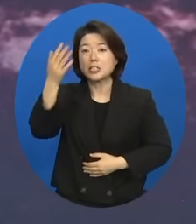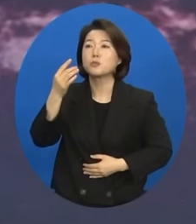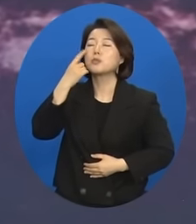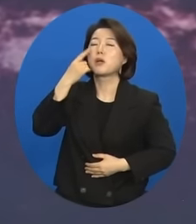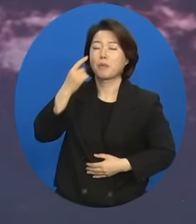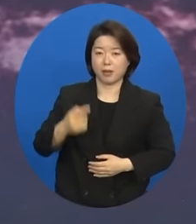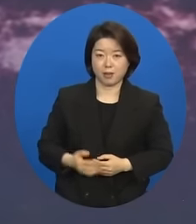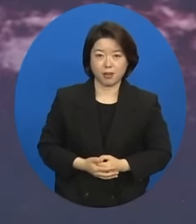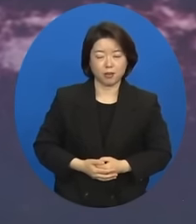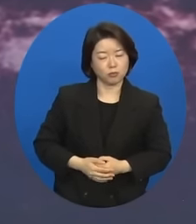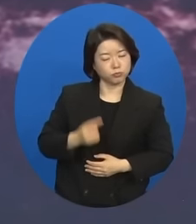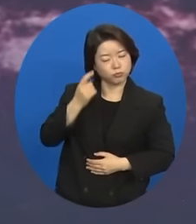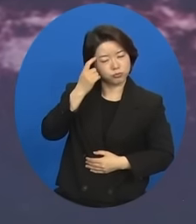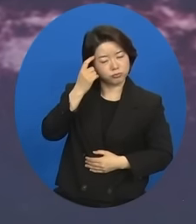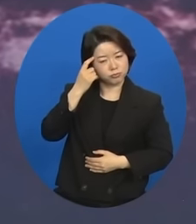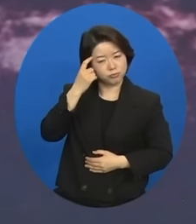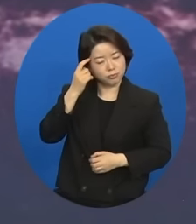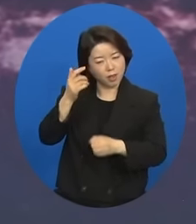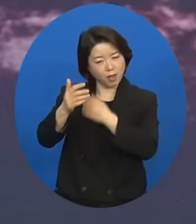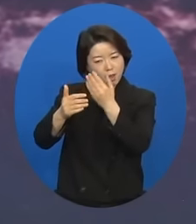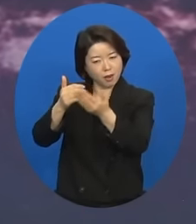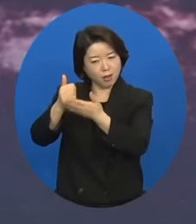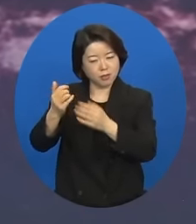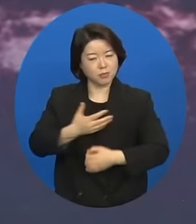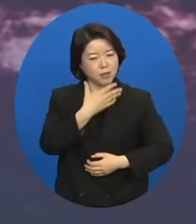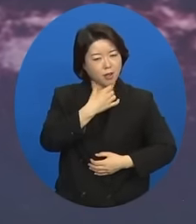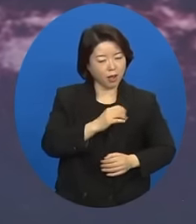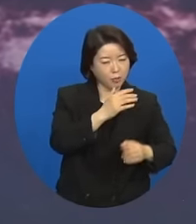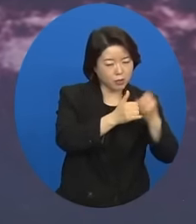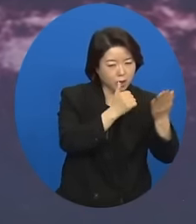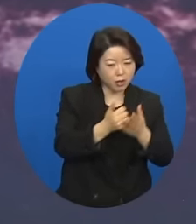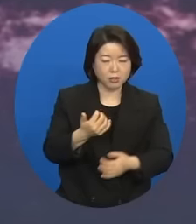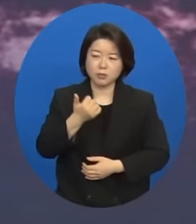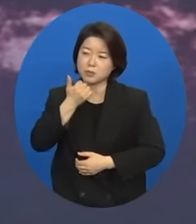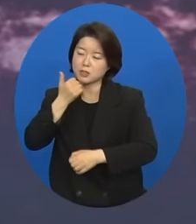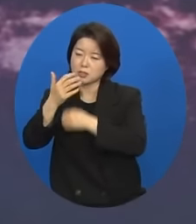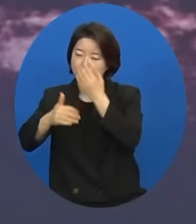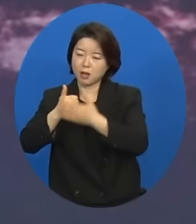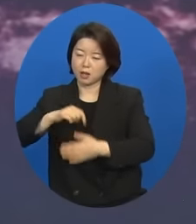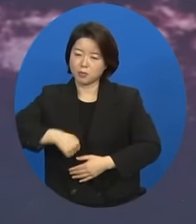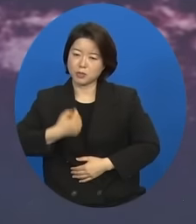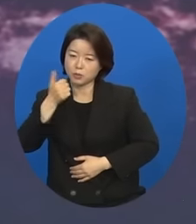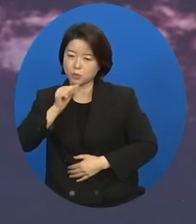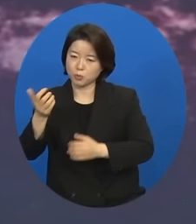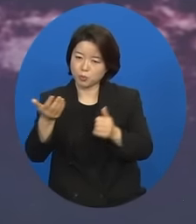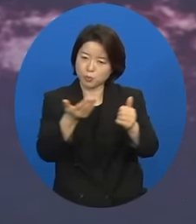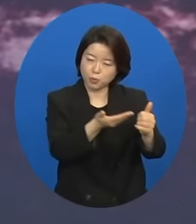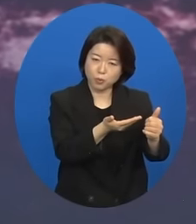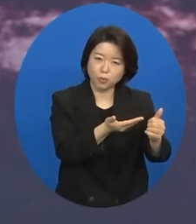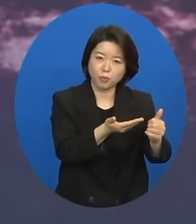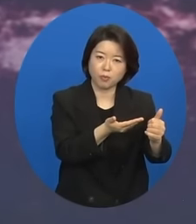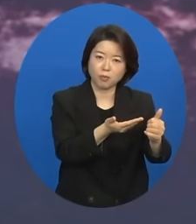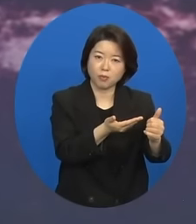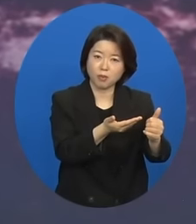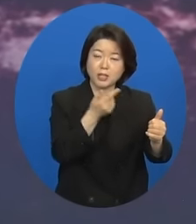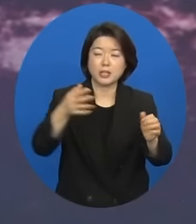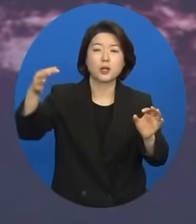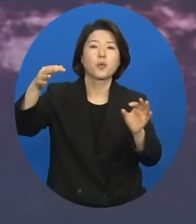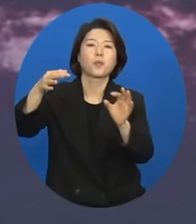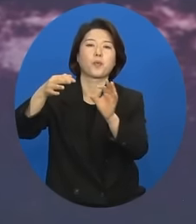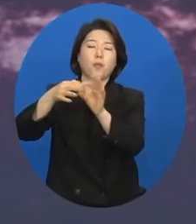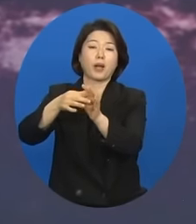됩니다 왜 하나님이 아브라함의 하나님 이삭의 하나님이라고 자신을 소개했을 이건 관계를